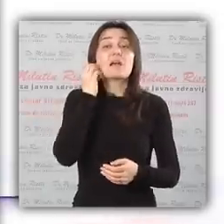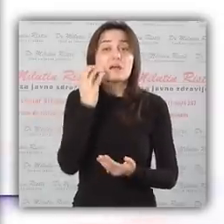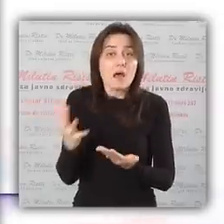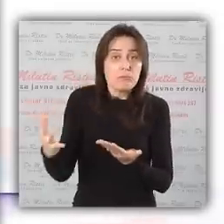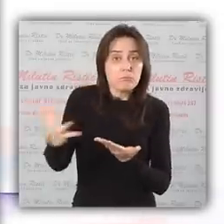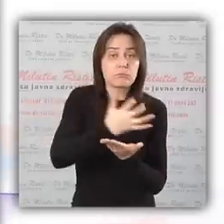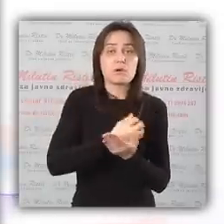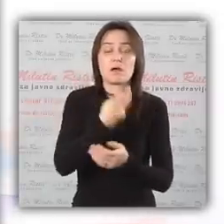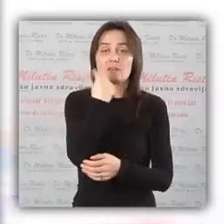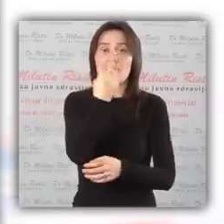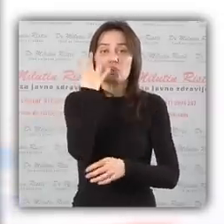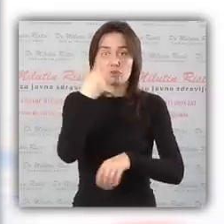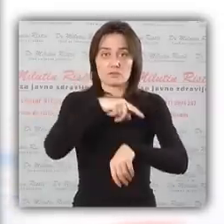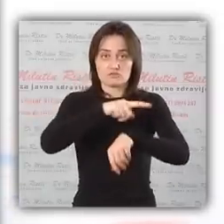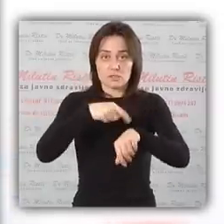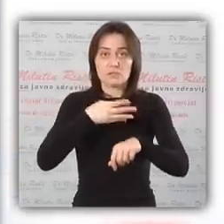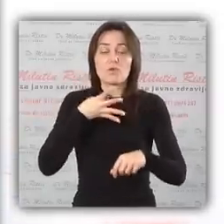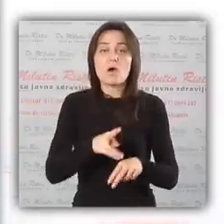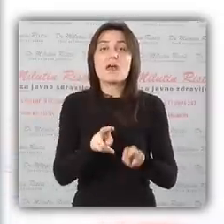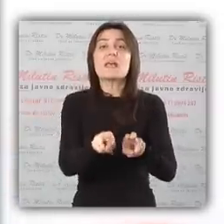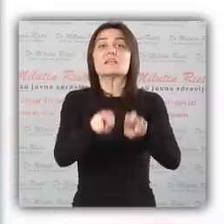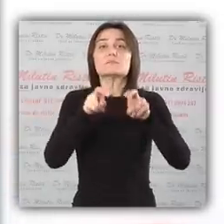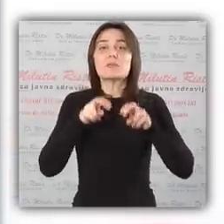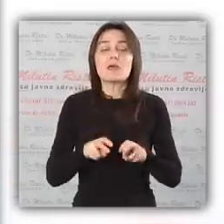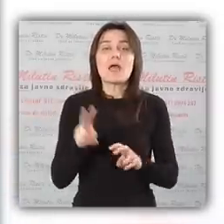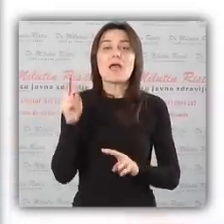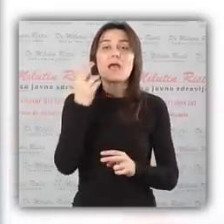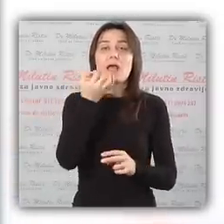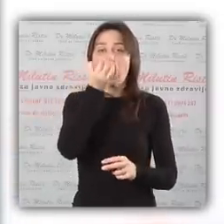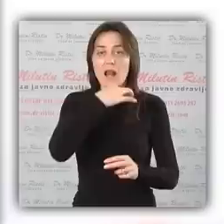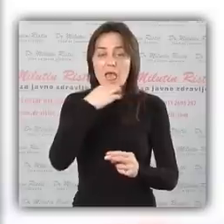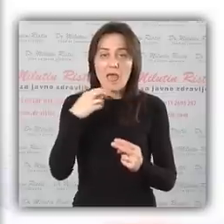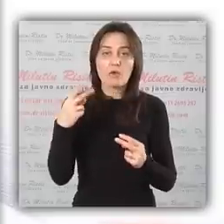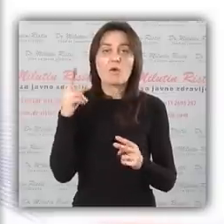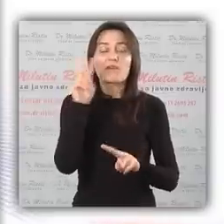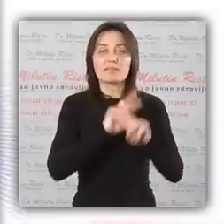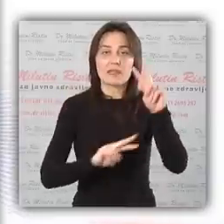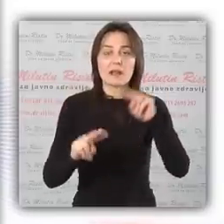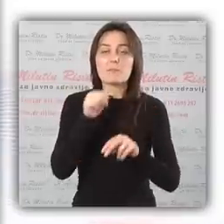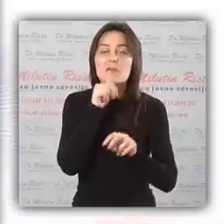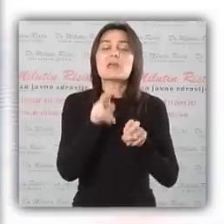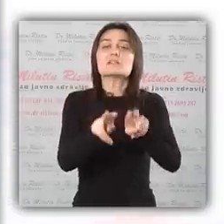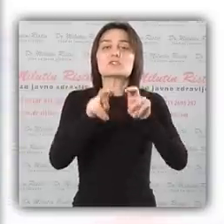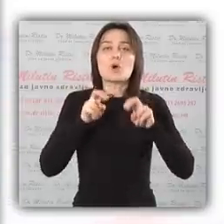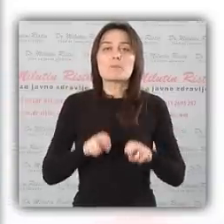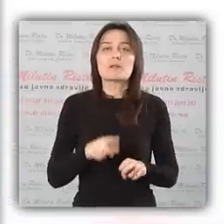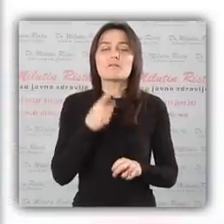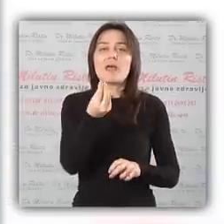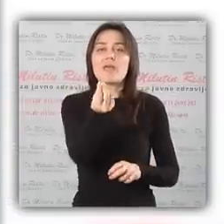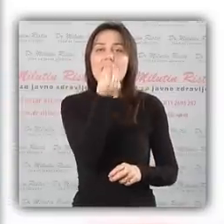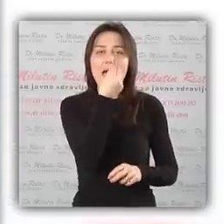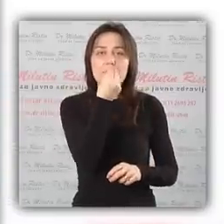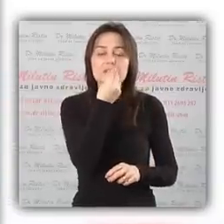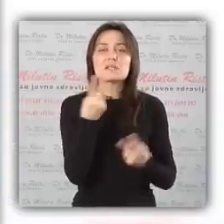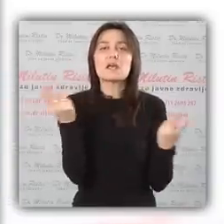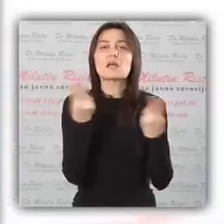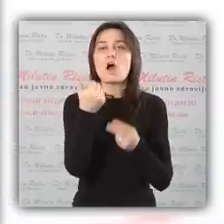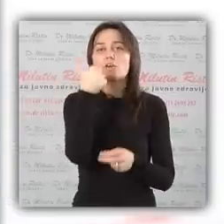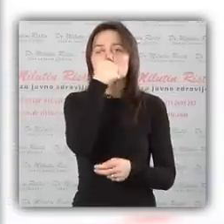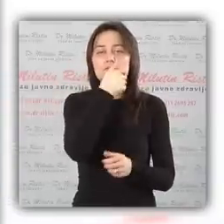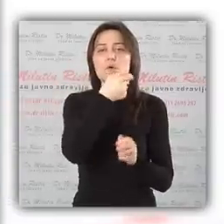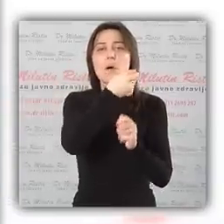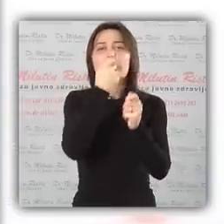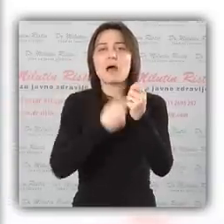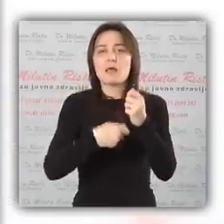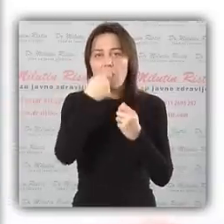i dan kada se sakuplja 24-časovni urin izbjegavati terapiju i izbjegavati određene